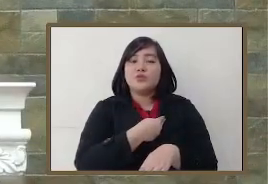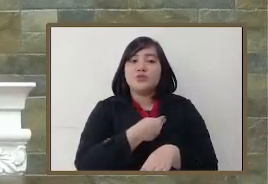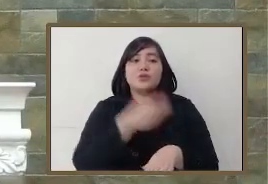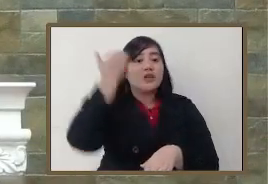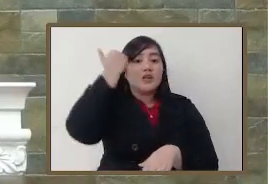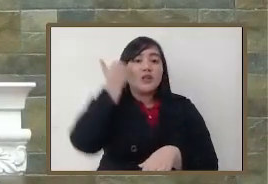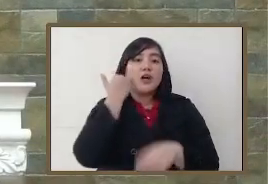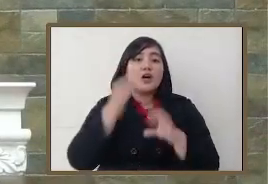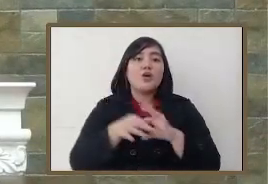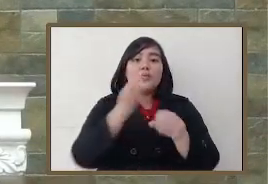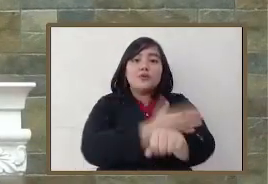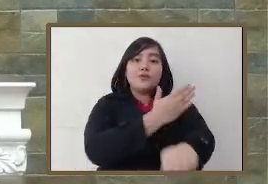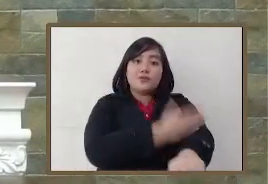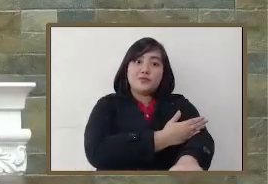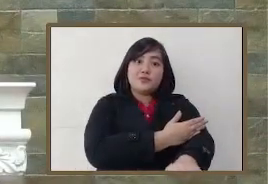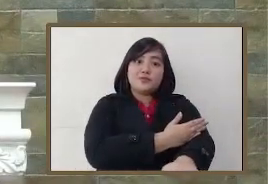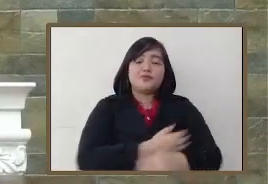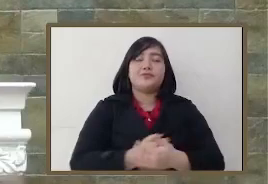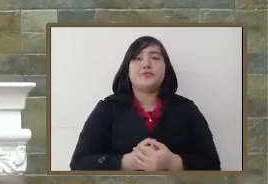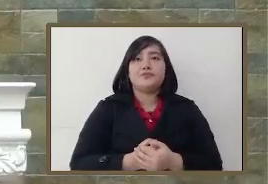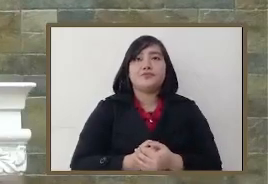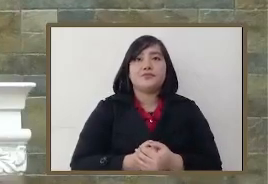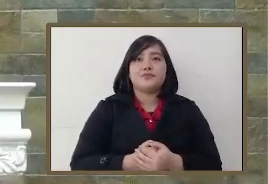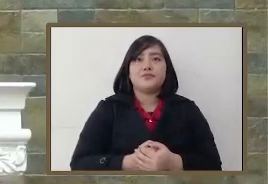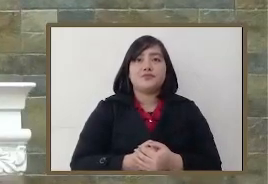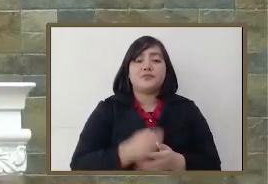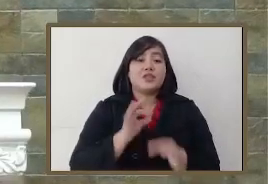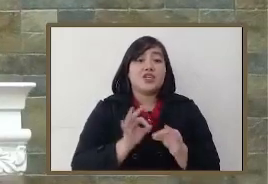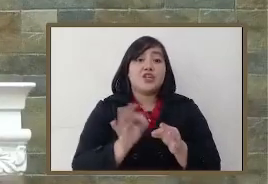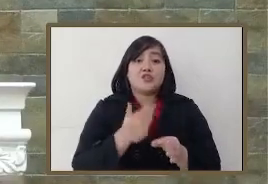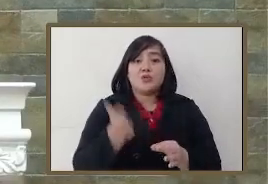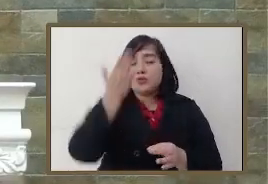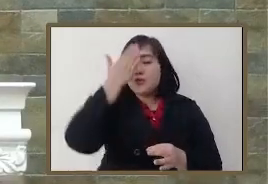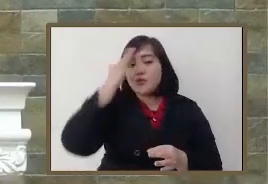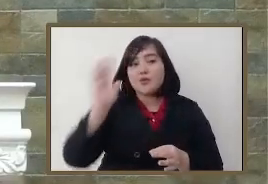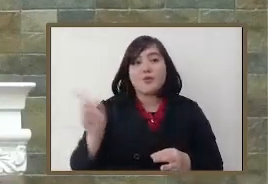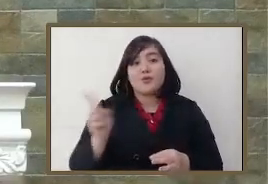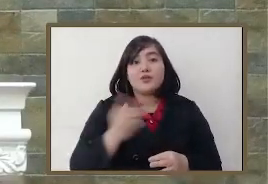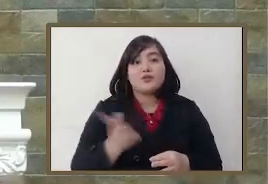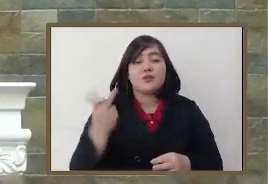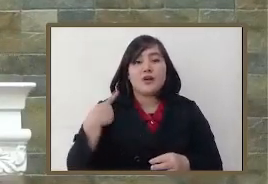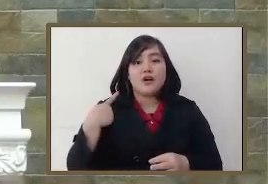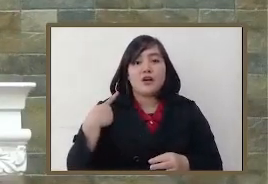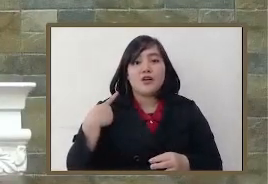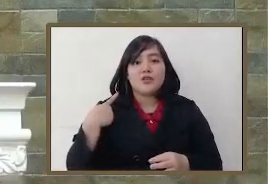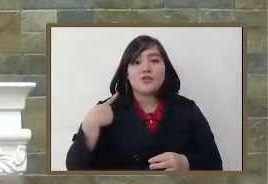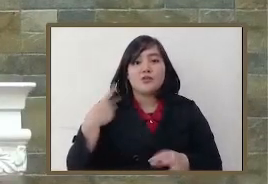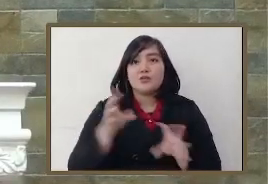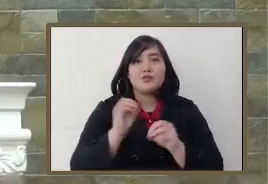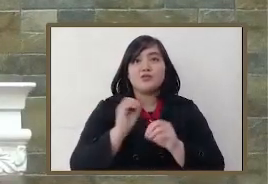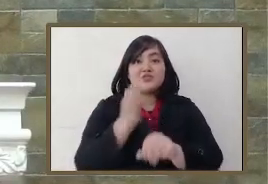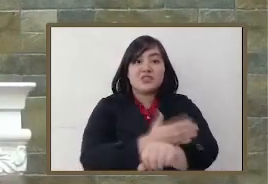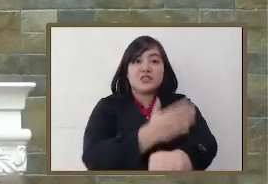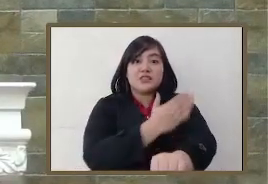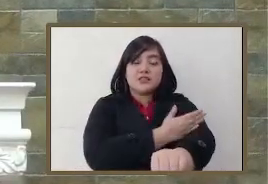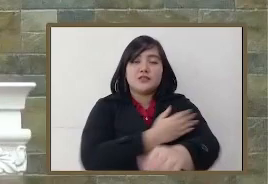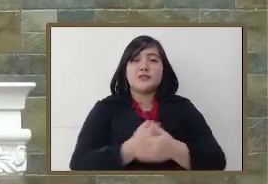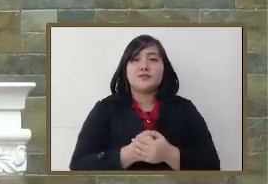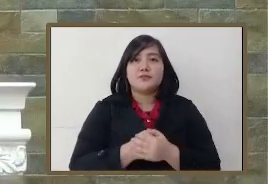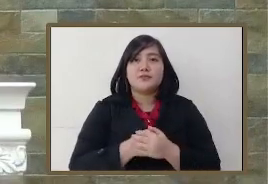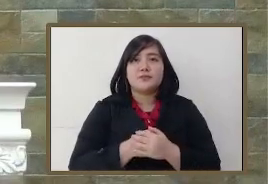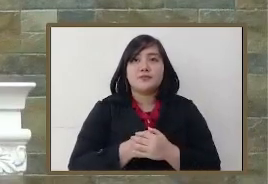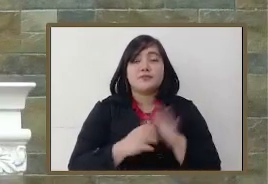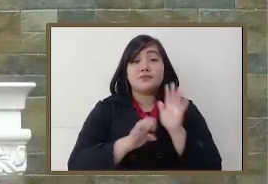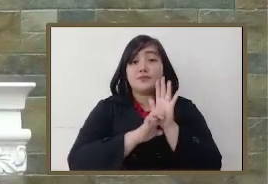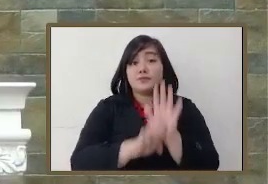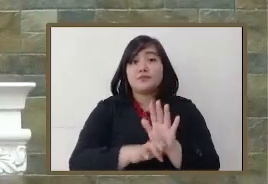if you do not know what you have, no, at hindi mo na-develop, walang nakikita. Tingnan nyo mabuti, mga kapatid. Alam nyo kung sino ang, grabe